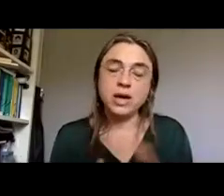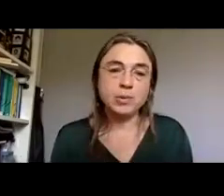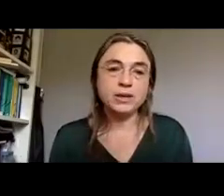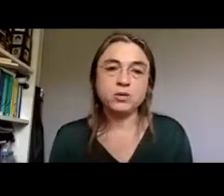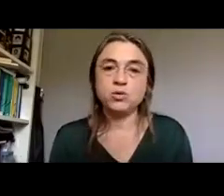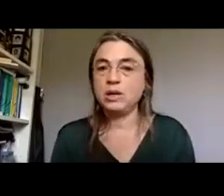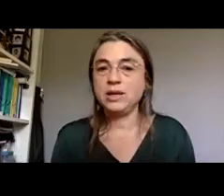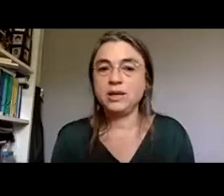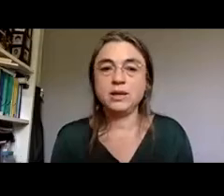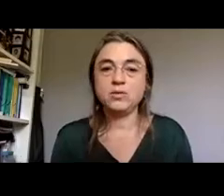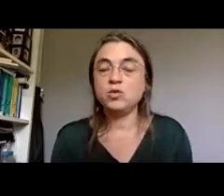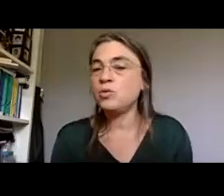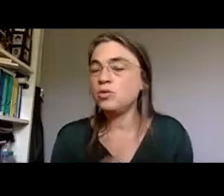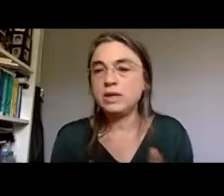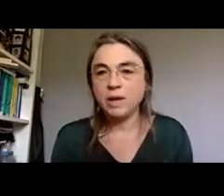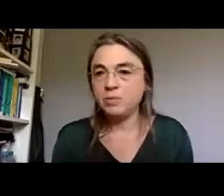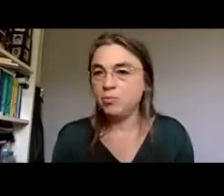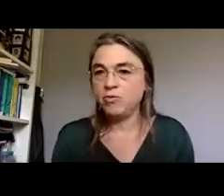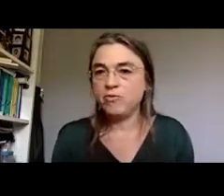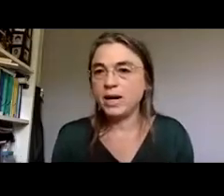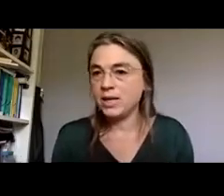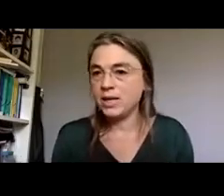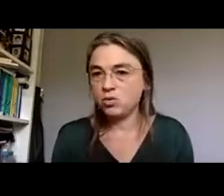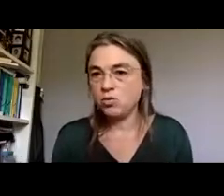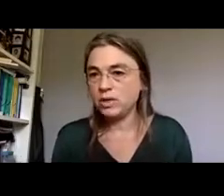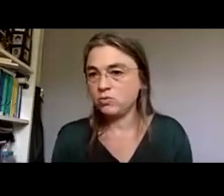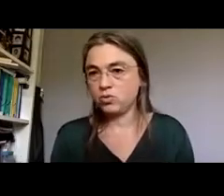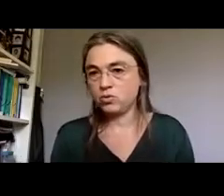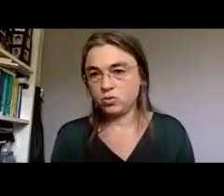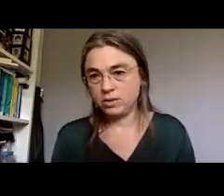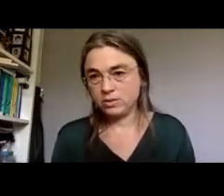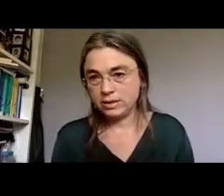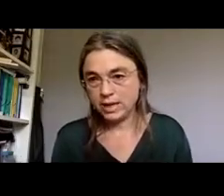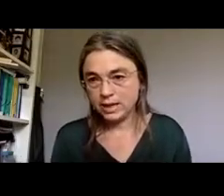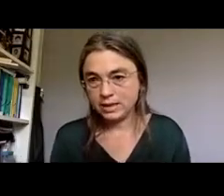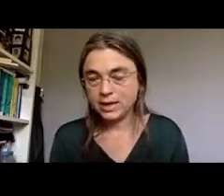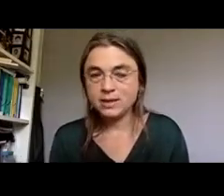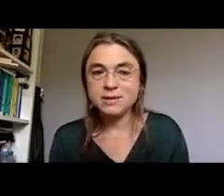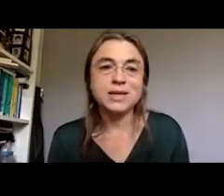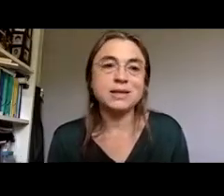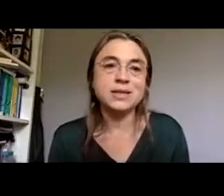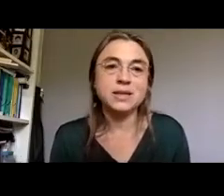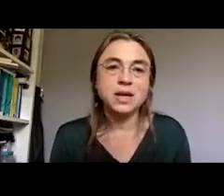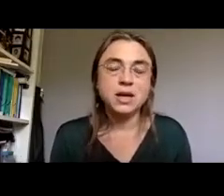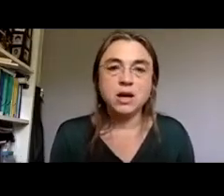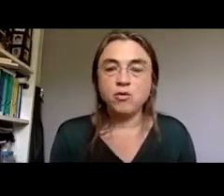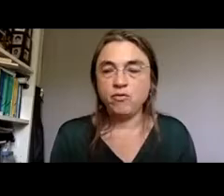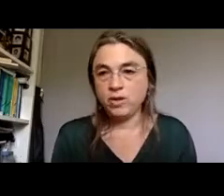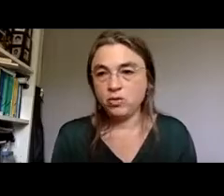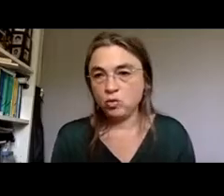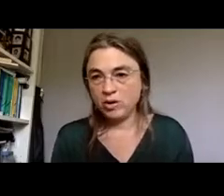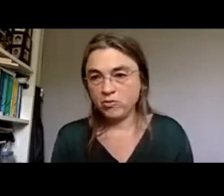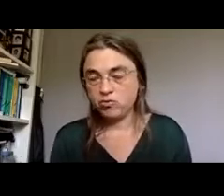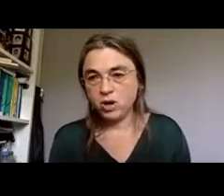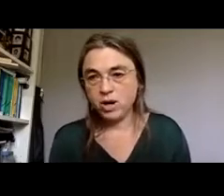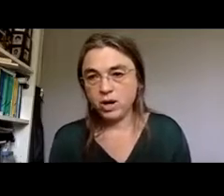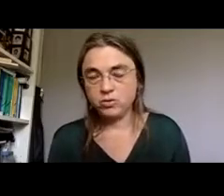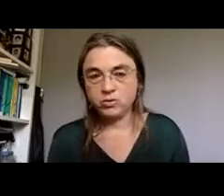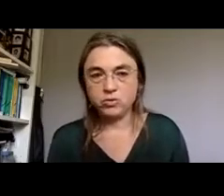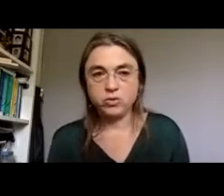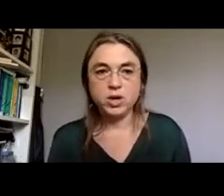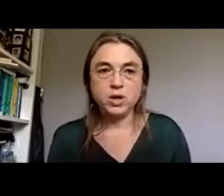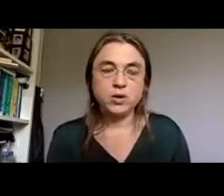à rappeler que les demandes de thérapie peuvent varier selon les constructions identitaires, et qu'il n'y a rien d'hérétique au fait de ne pas